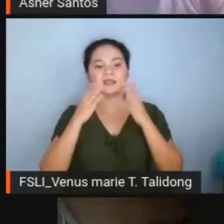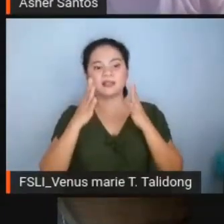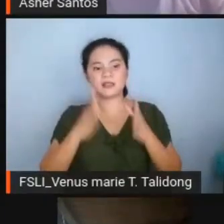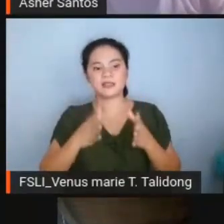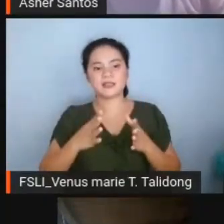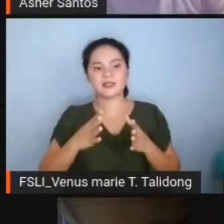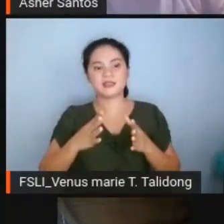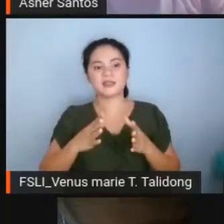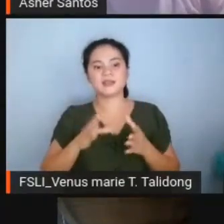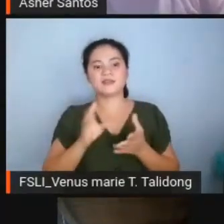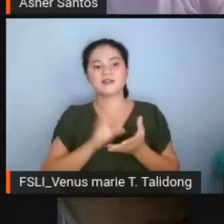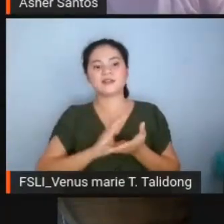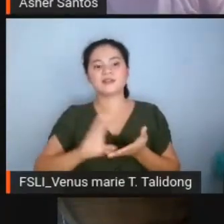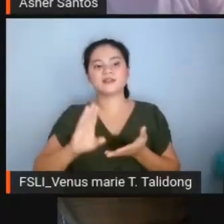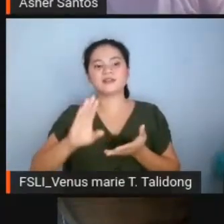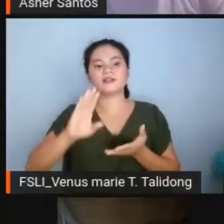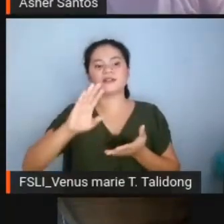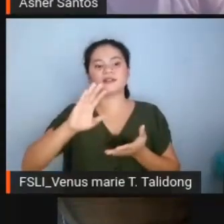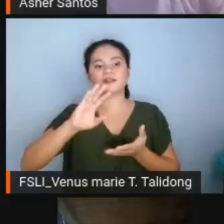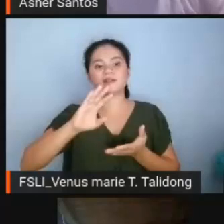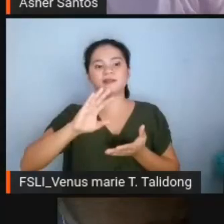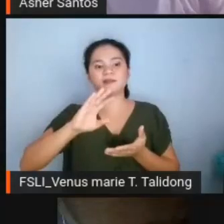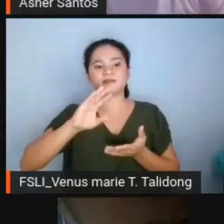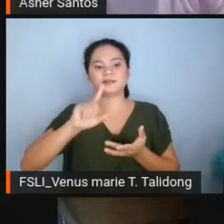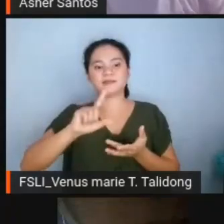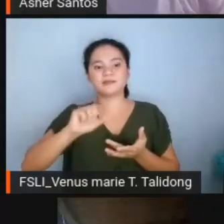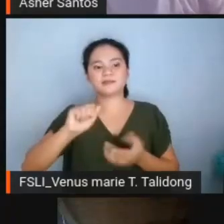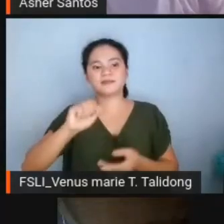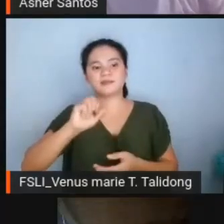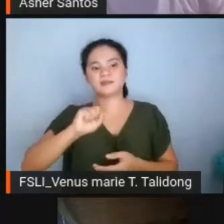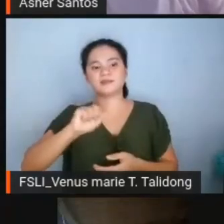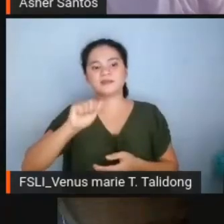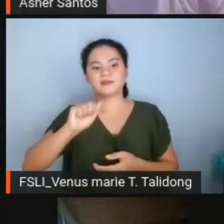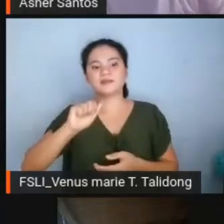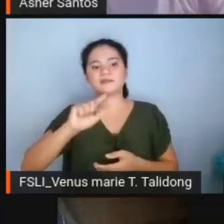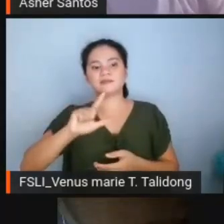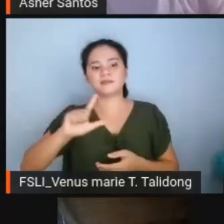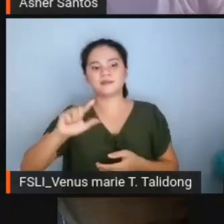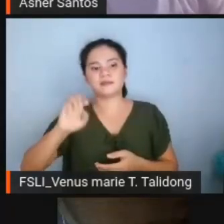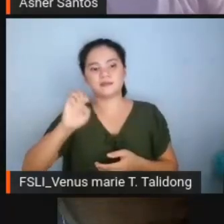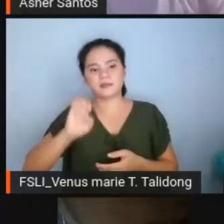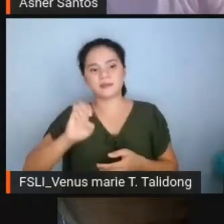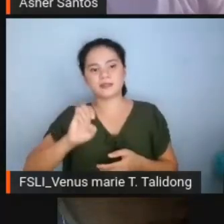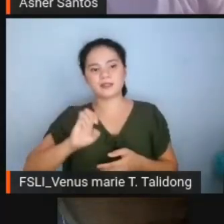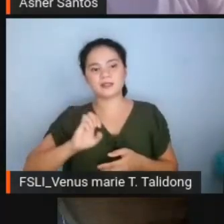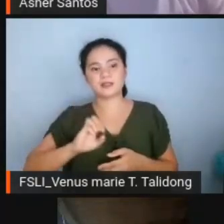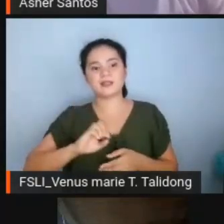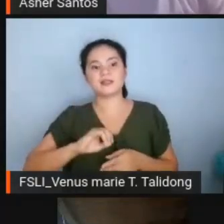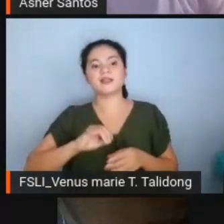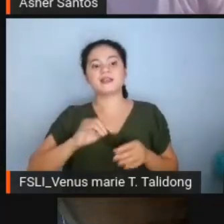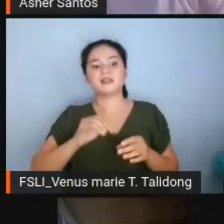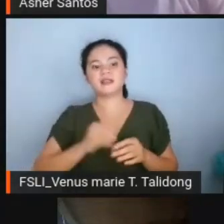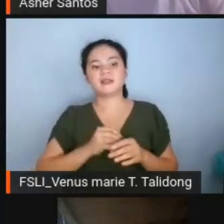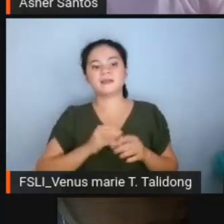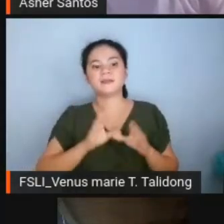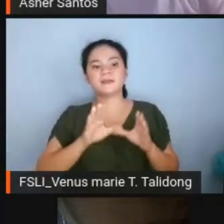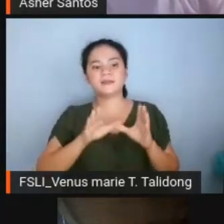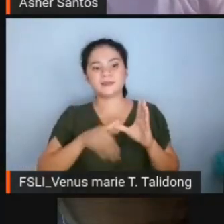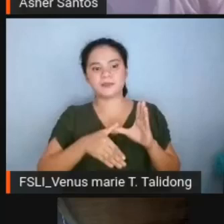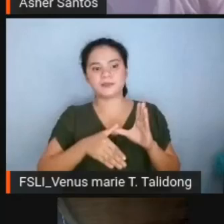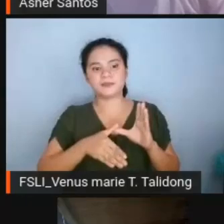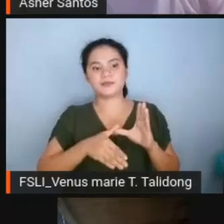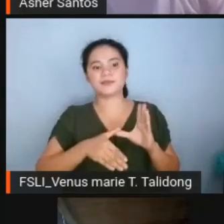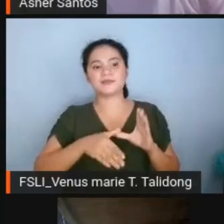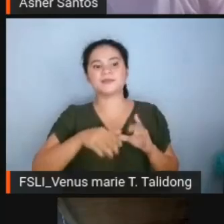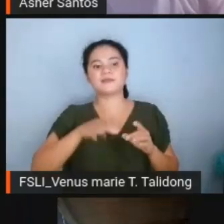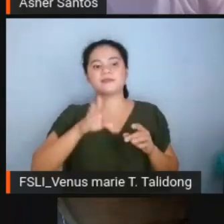de Padua. Isa din siyang PWD advocate at isa siyang blogger at podcaster na pamagat